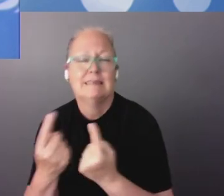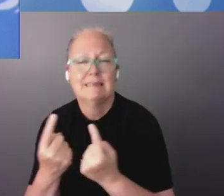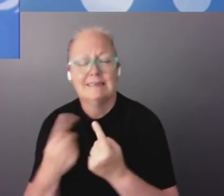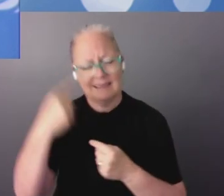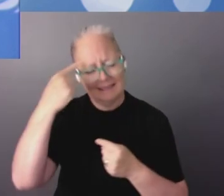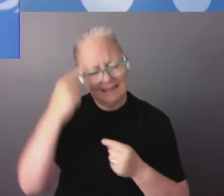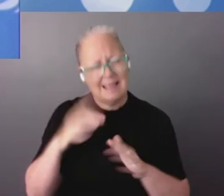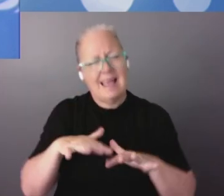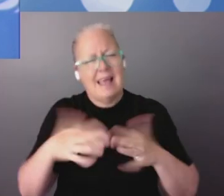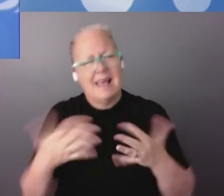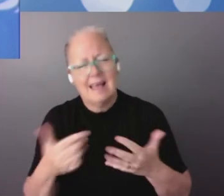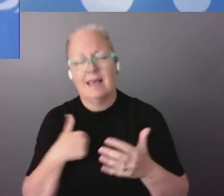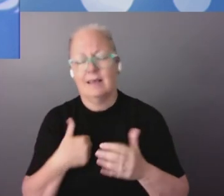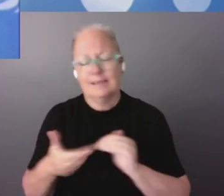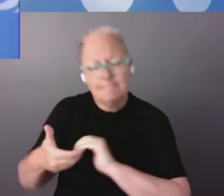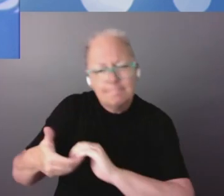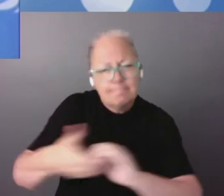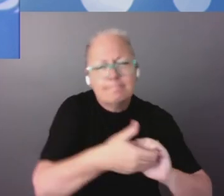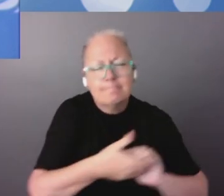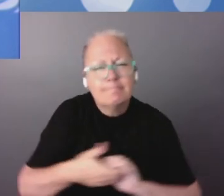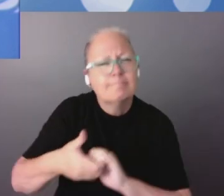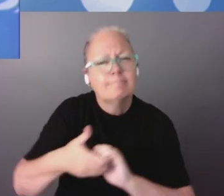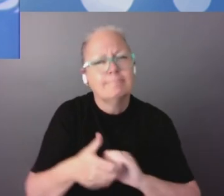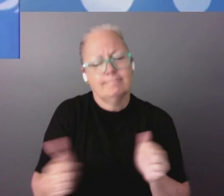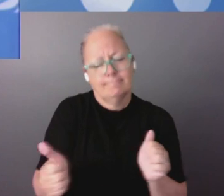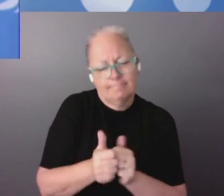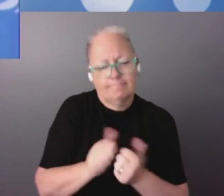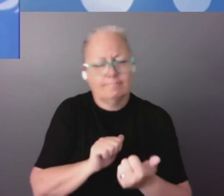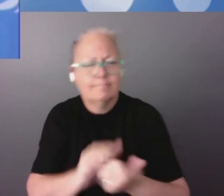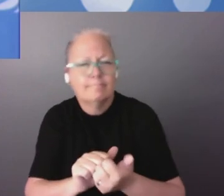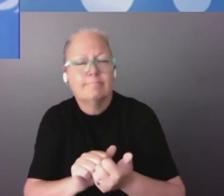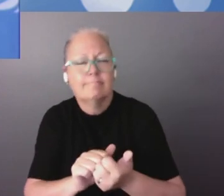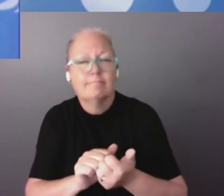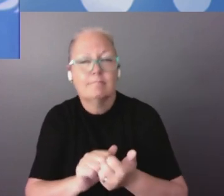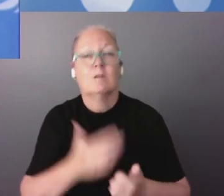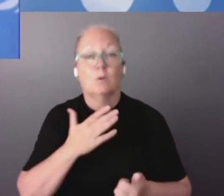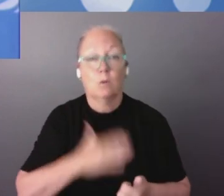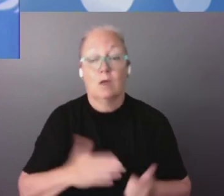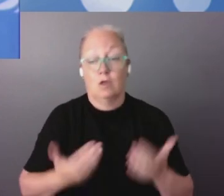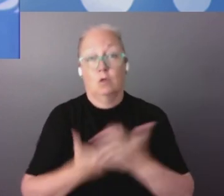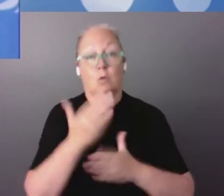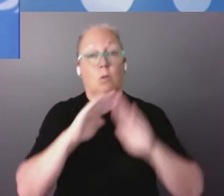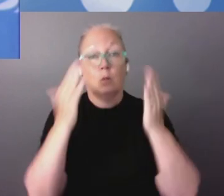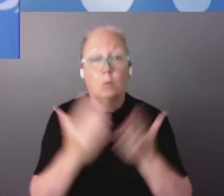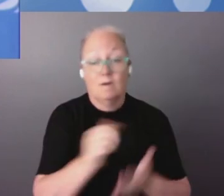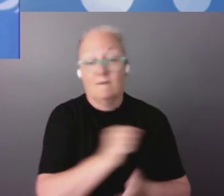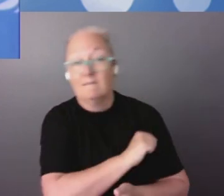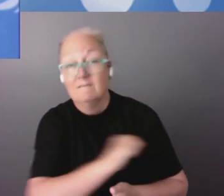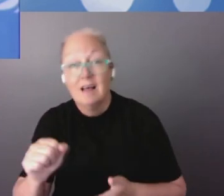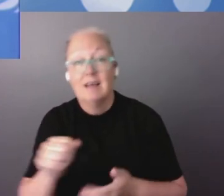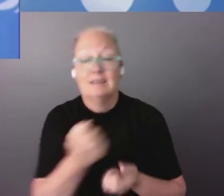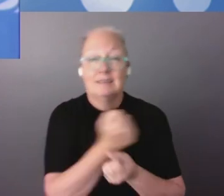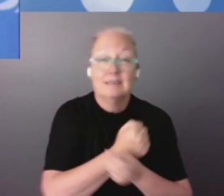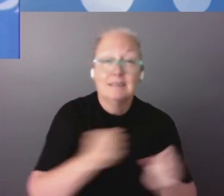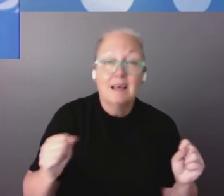Для международной электронной связи, для Международного союза электросвязи, урок, который мы получили в